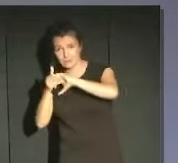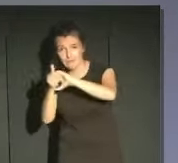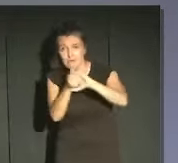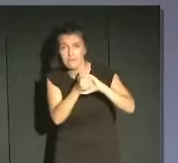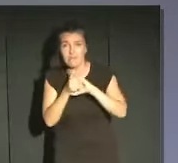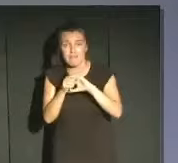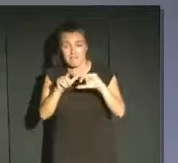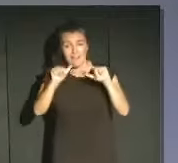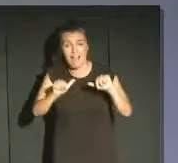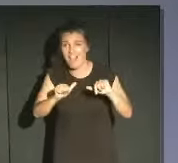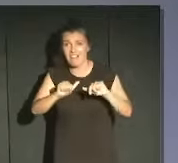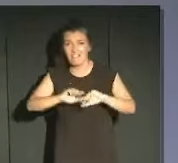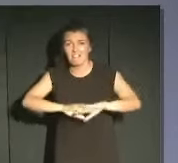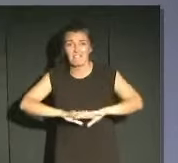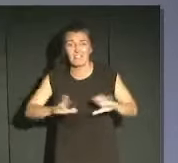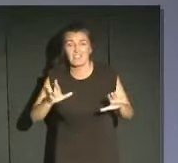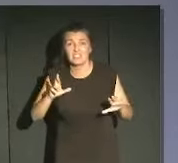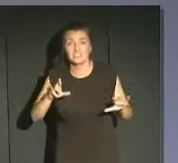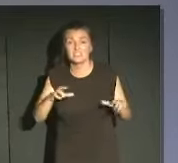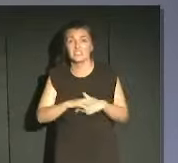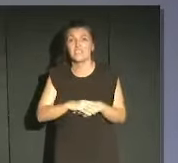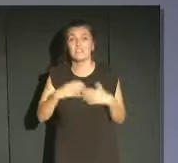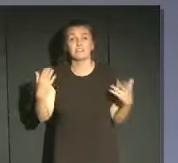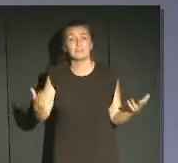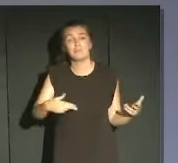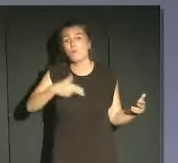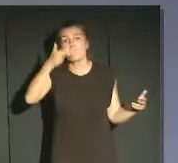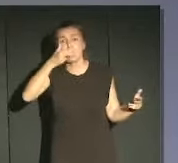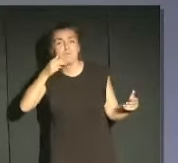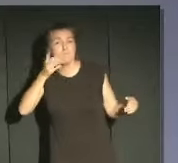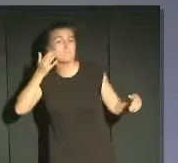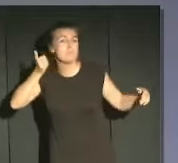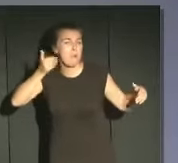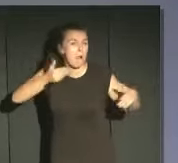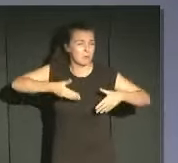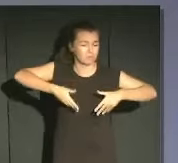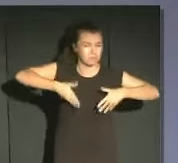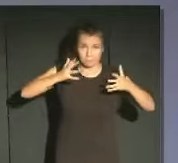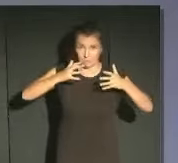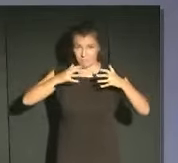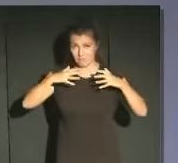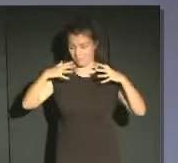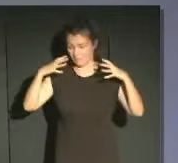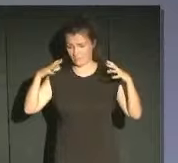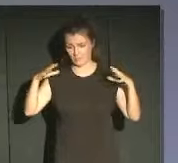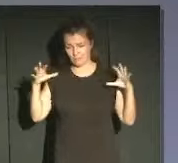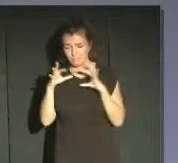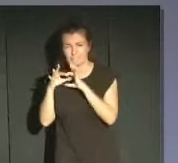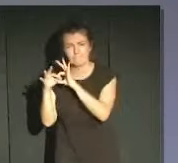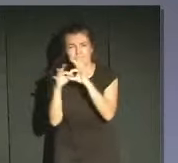un rêve où quelle que soit la couleur de peau on pourrait s'aimer se